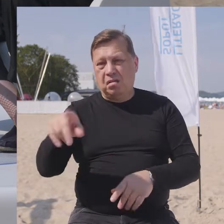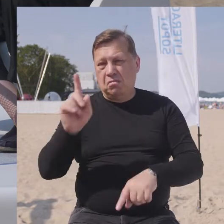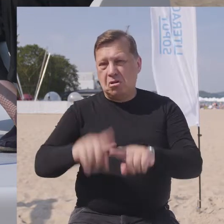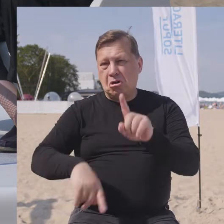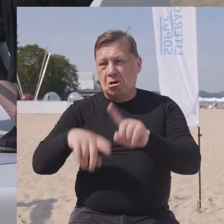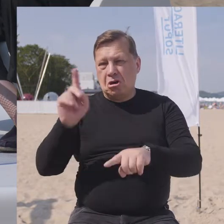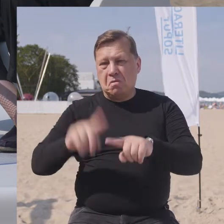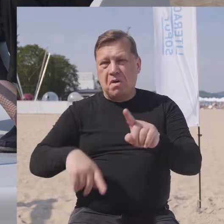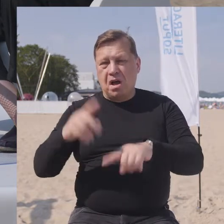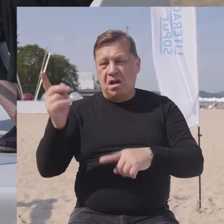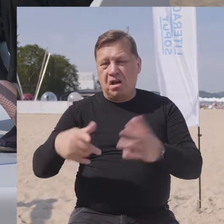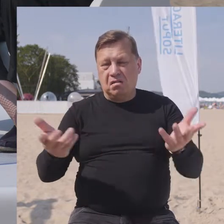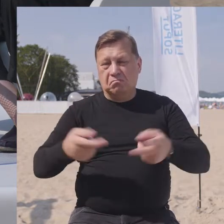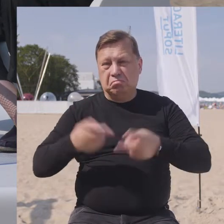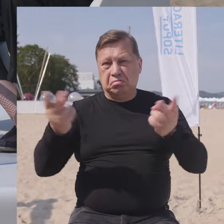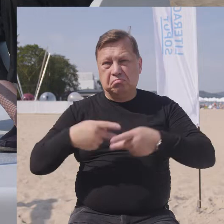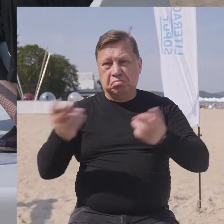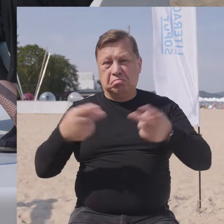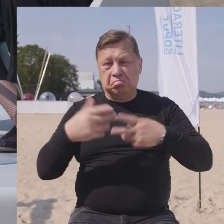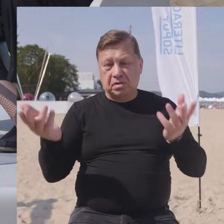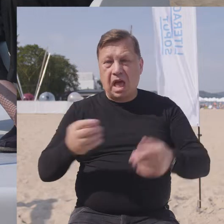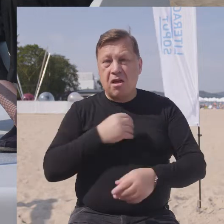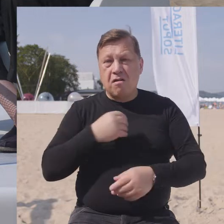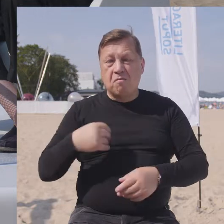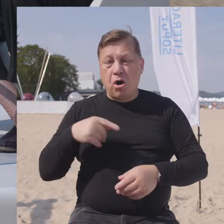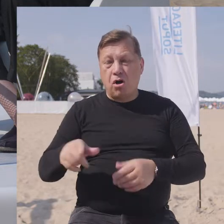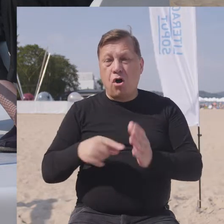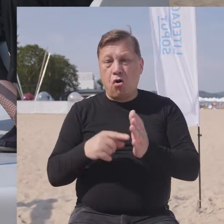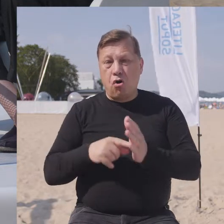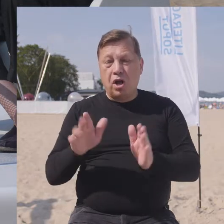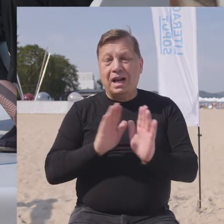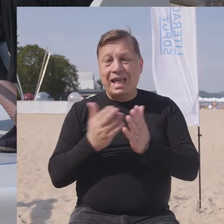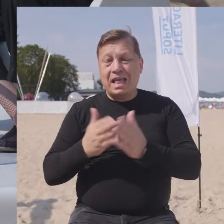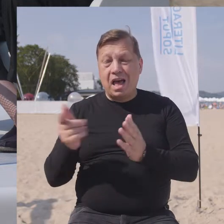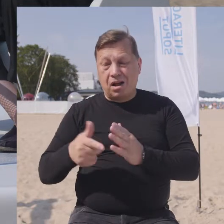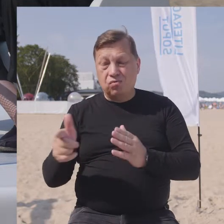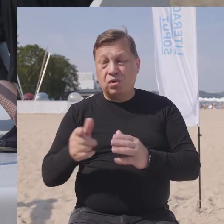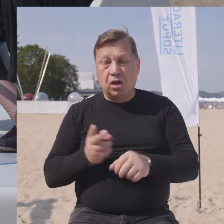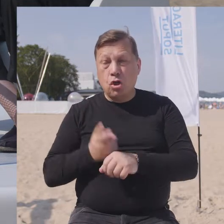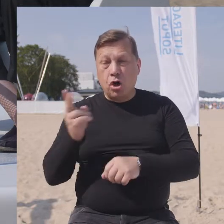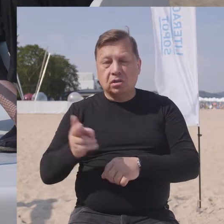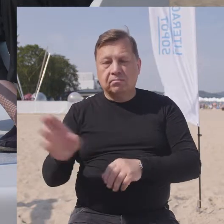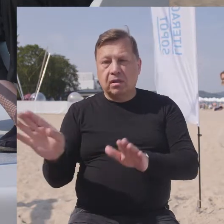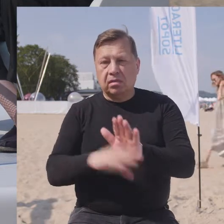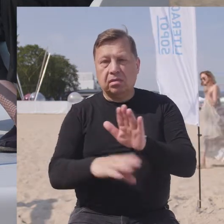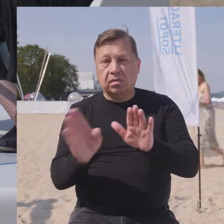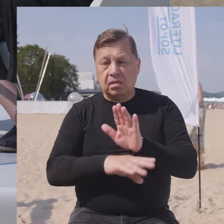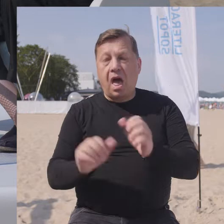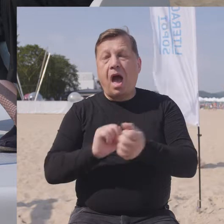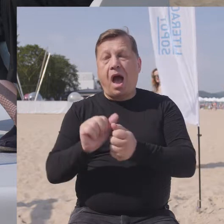topie. I jakkolwiek by próbowano cenzurować w Polsce dostęp do tego typu literatury, no to niestety internet